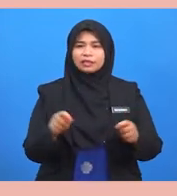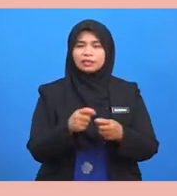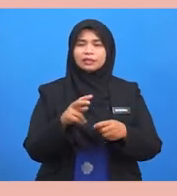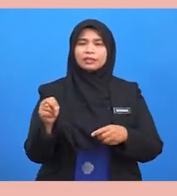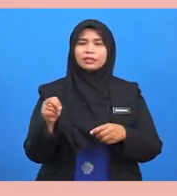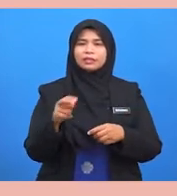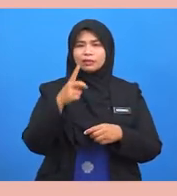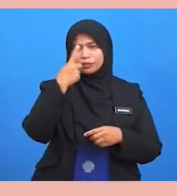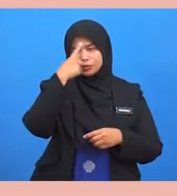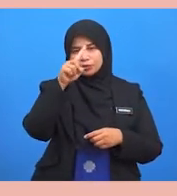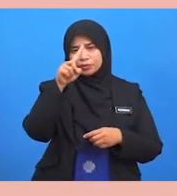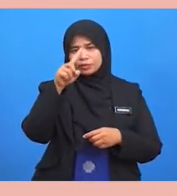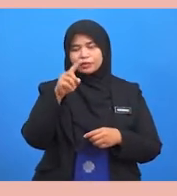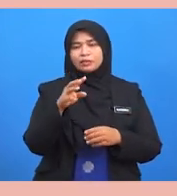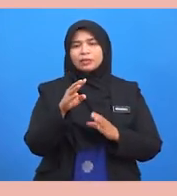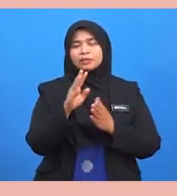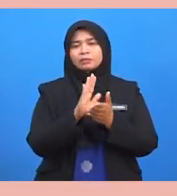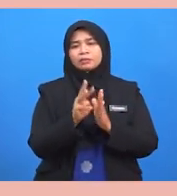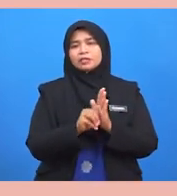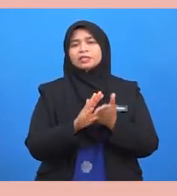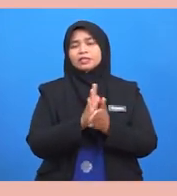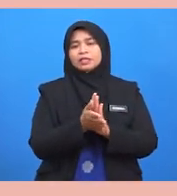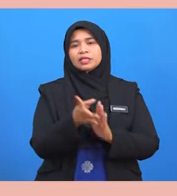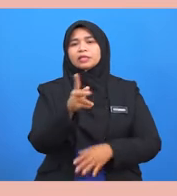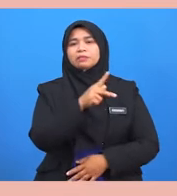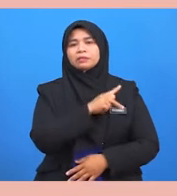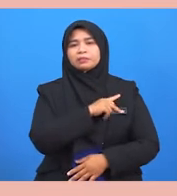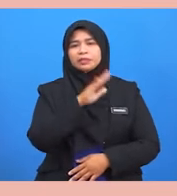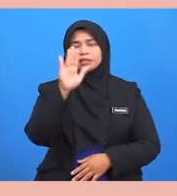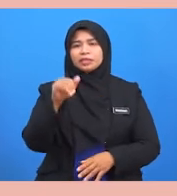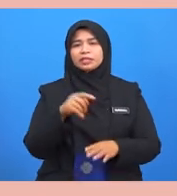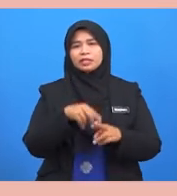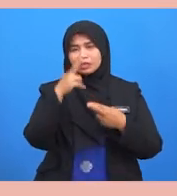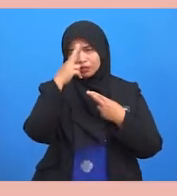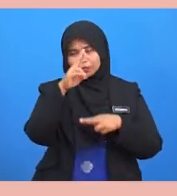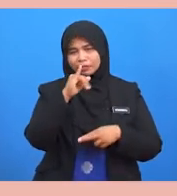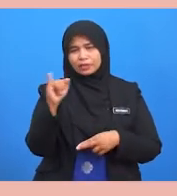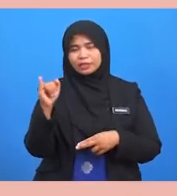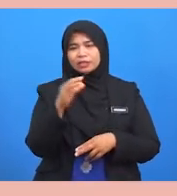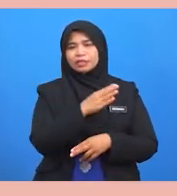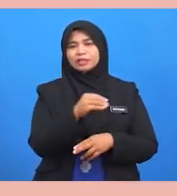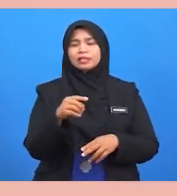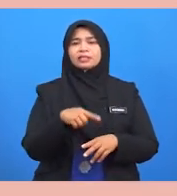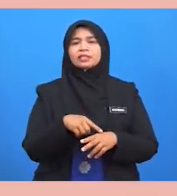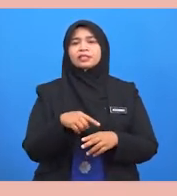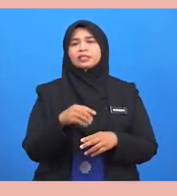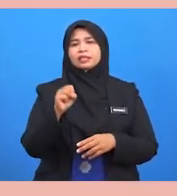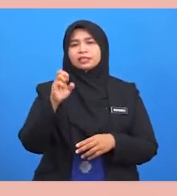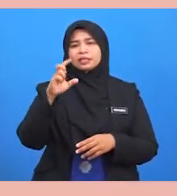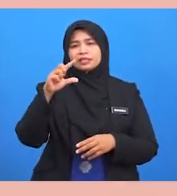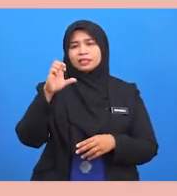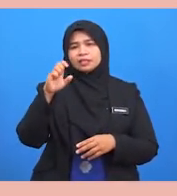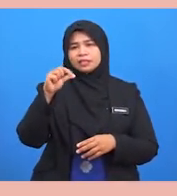tindakan untuk menjadi pemimpin yang dihormati dan disegani.